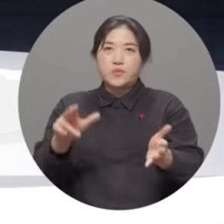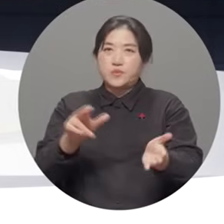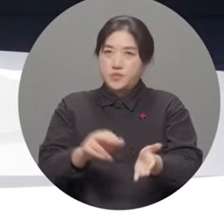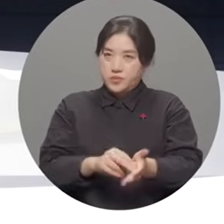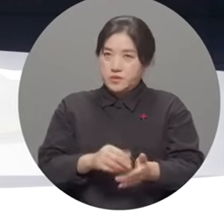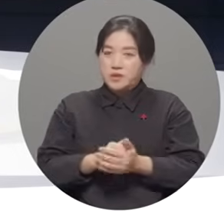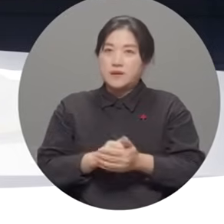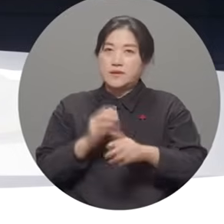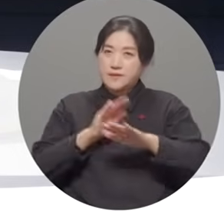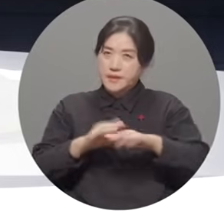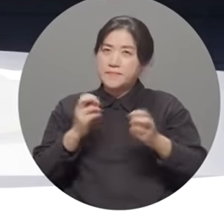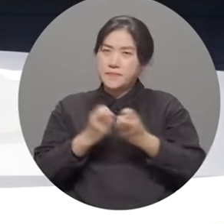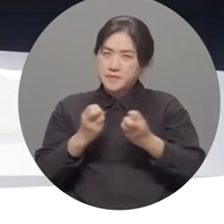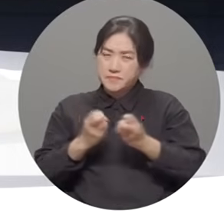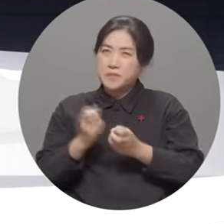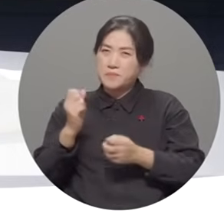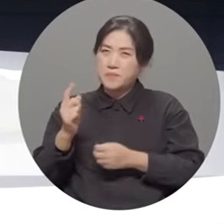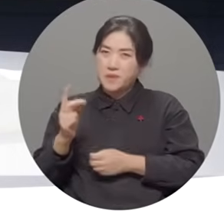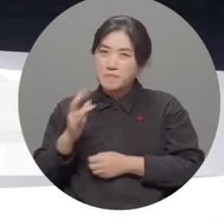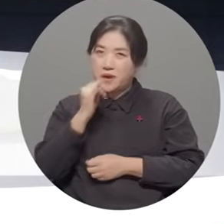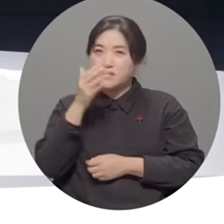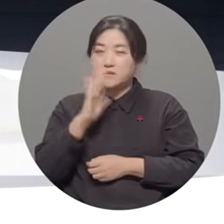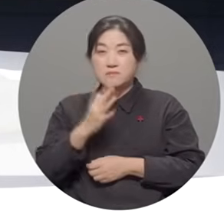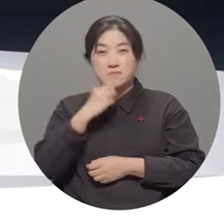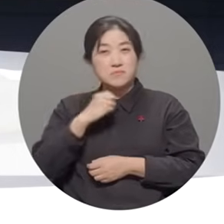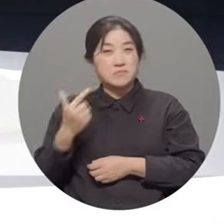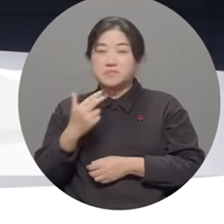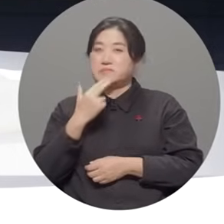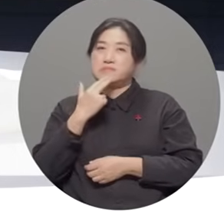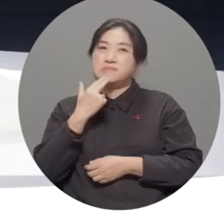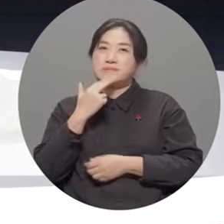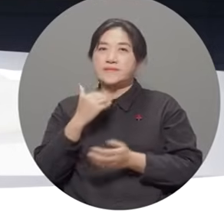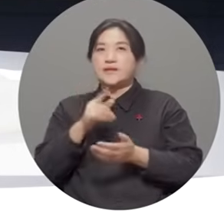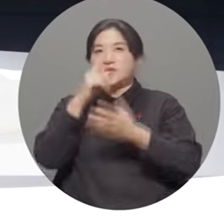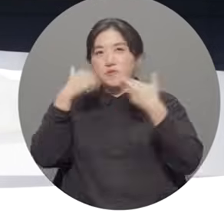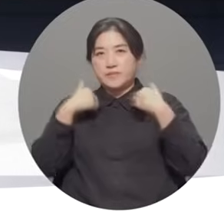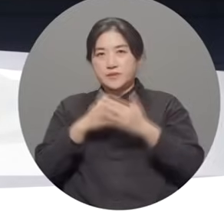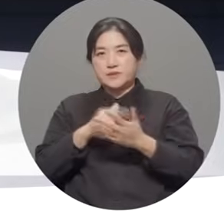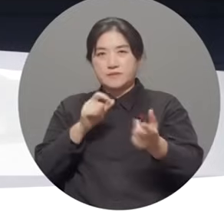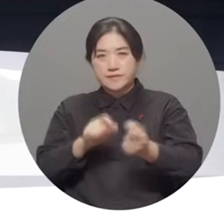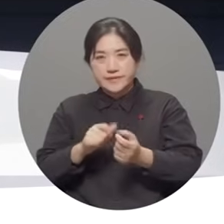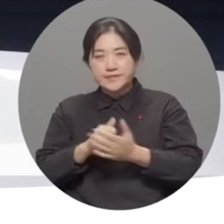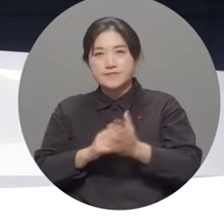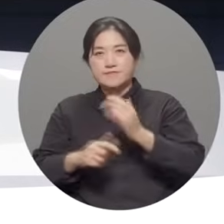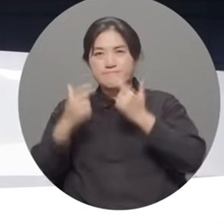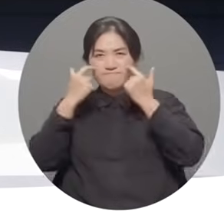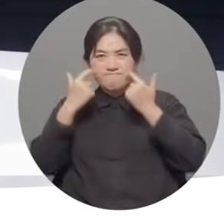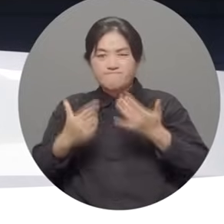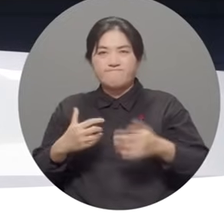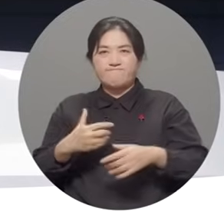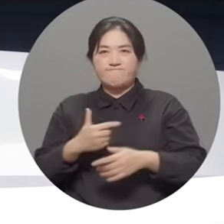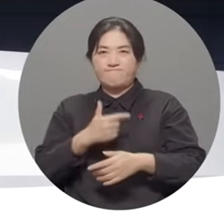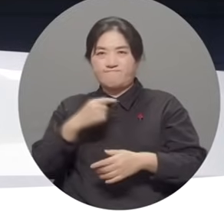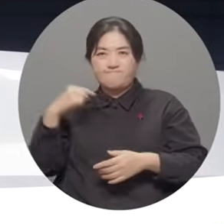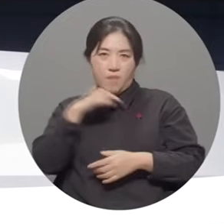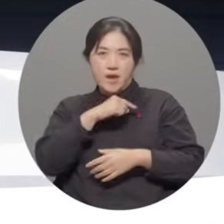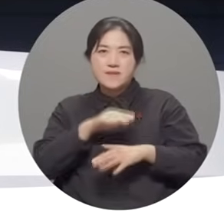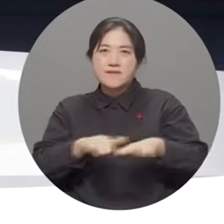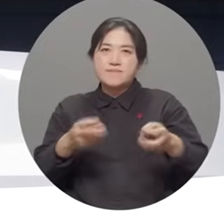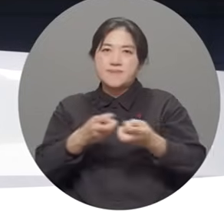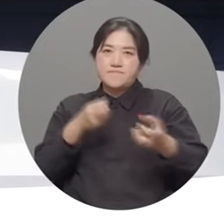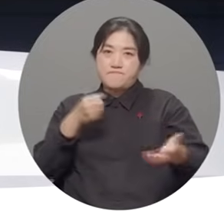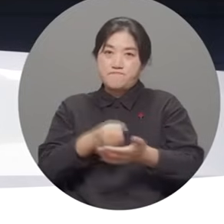됐는데요. 여러 차례 대책이 나왔지만 큰 효과를 보지 못하자 정부가 조만간 더 강력한 대책을 발표하기로